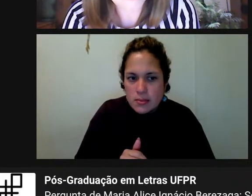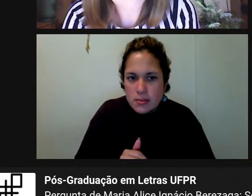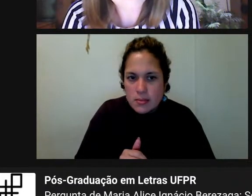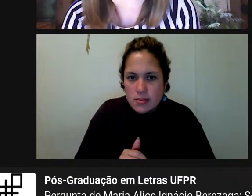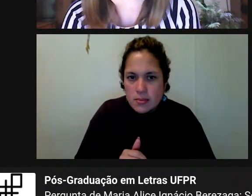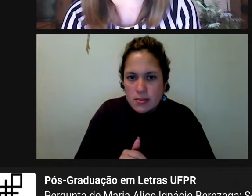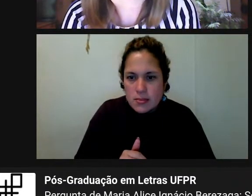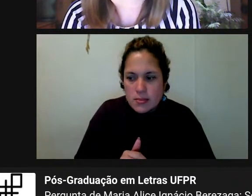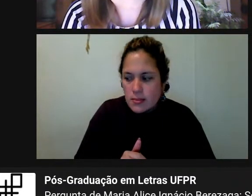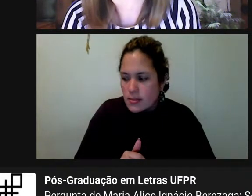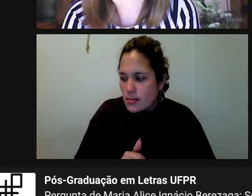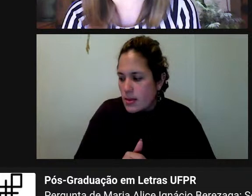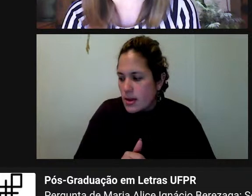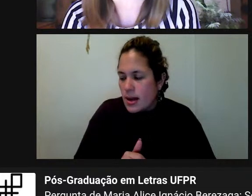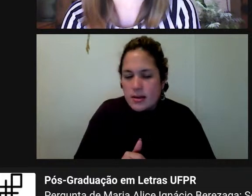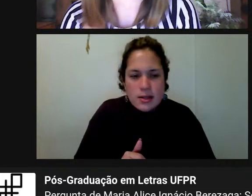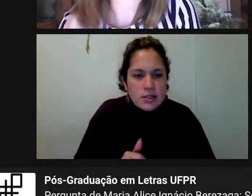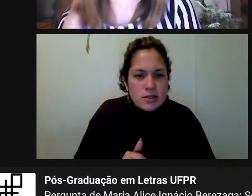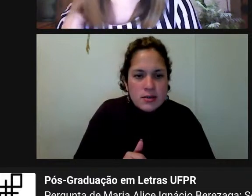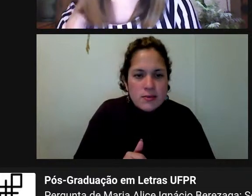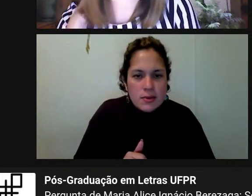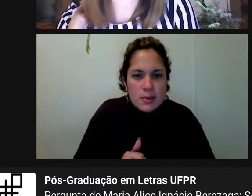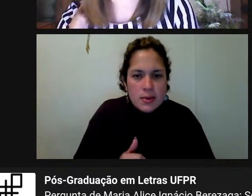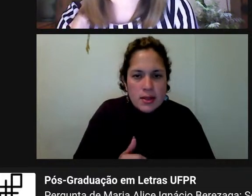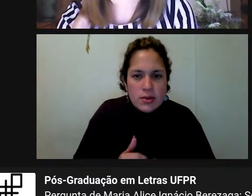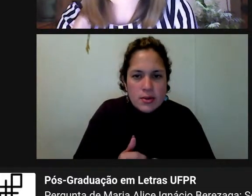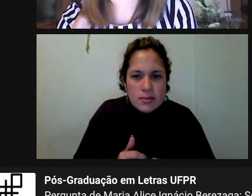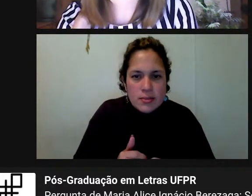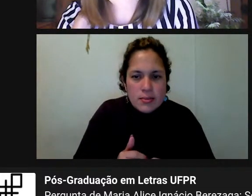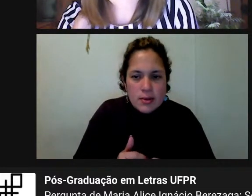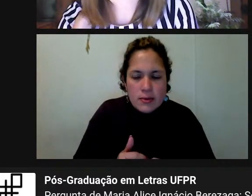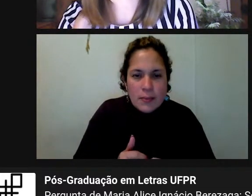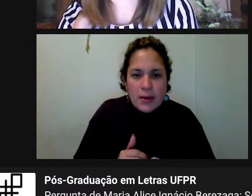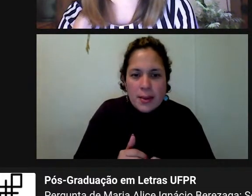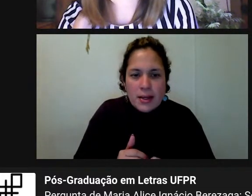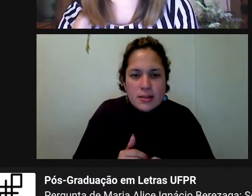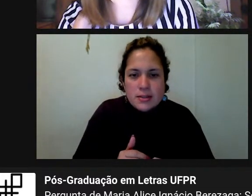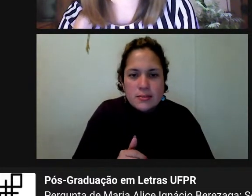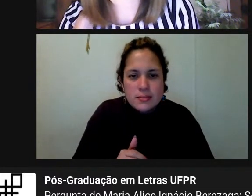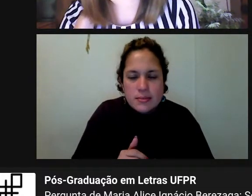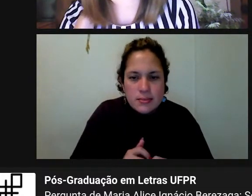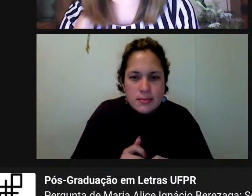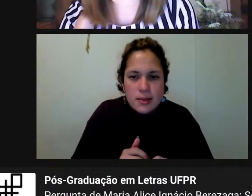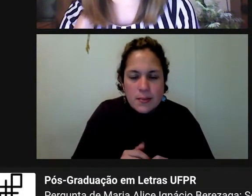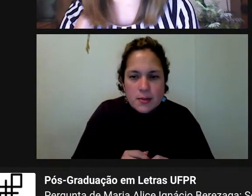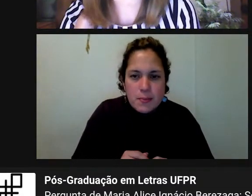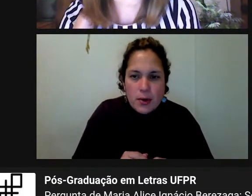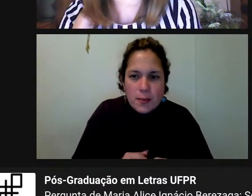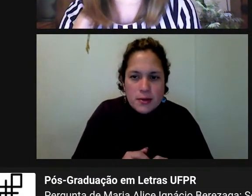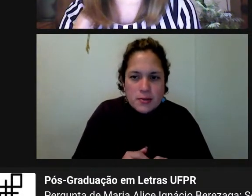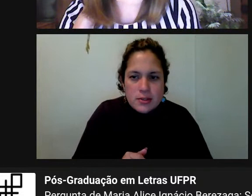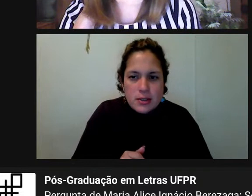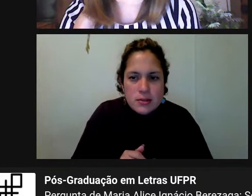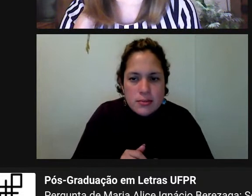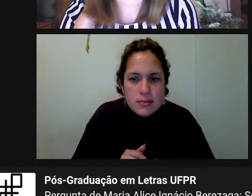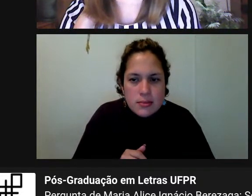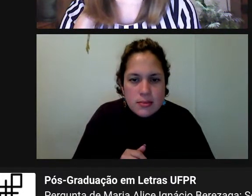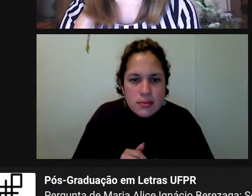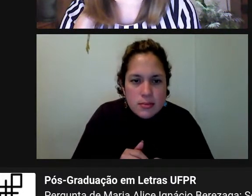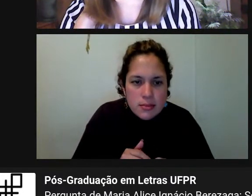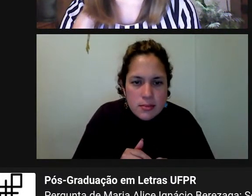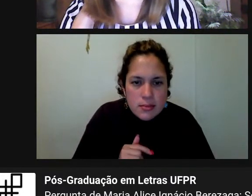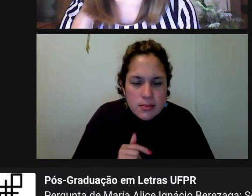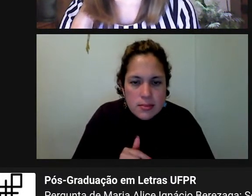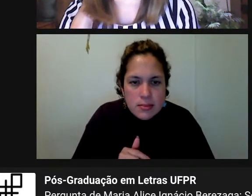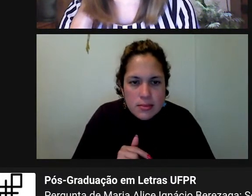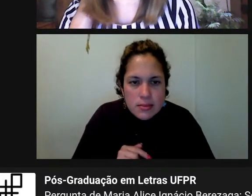SCH. No, prawidłowa polska pisownia to jest ta pierwsza, Sobisz, przez SZ. Ta druga może wynika